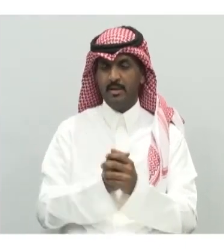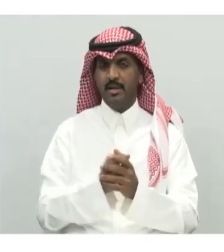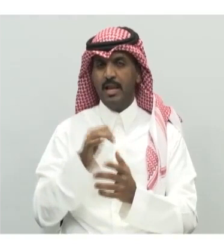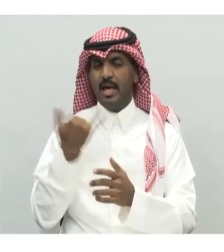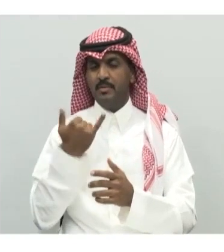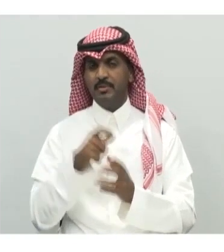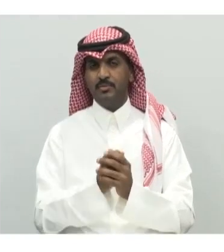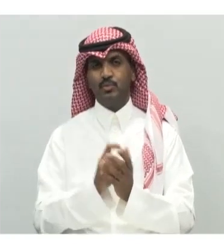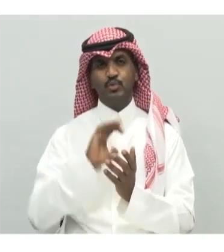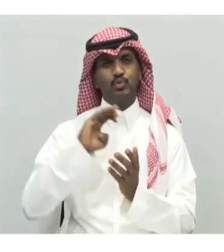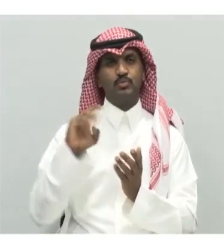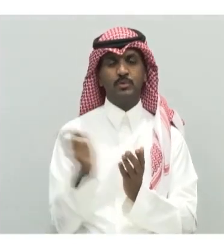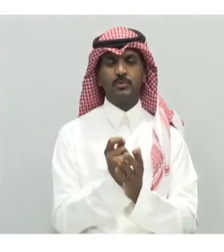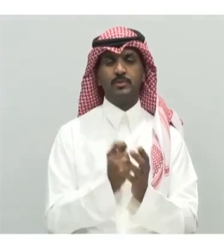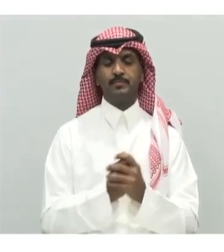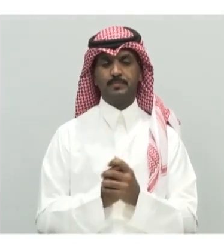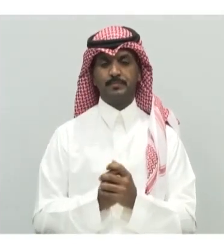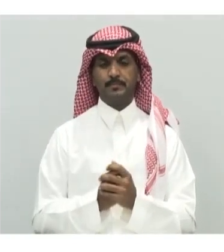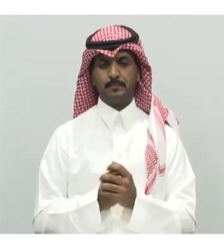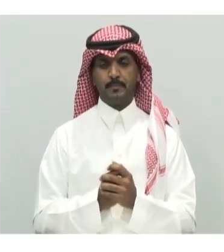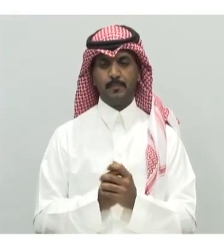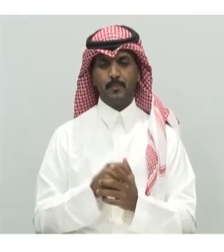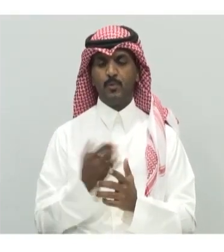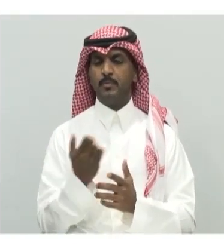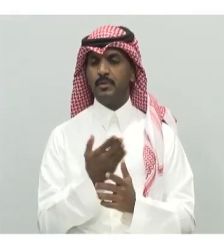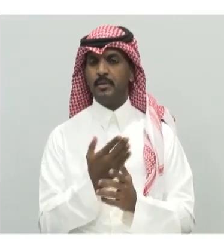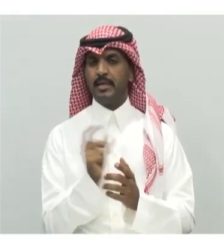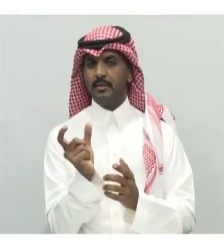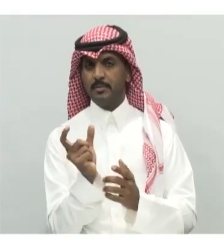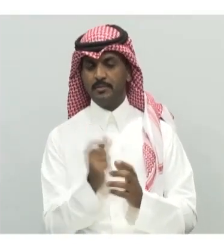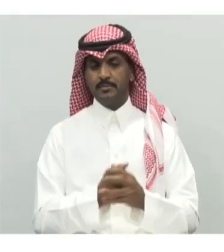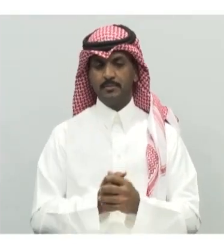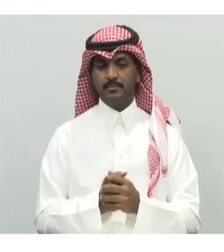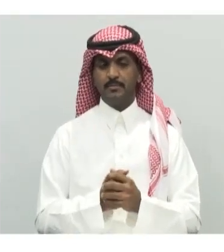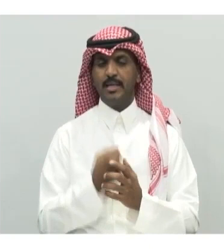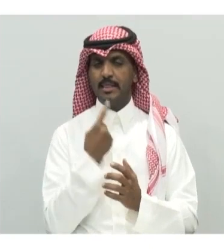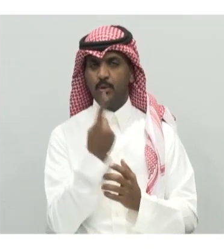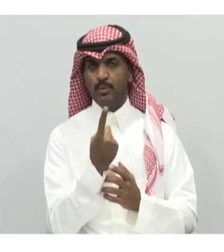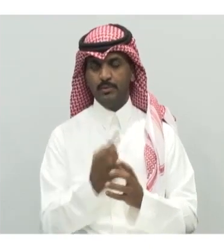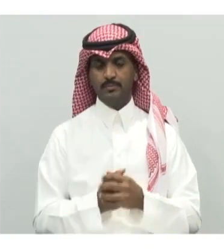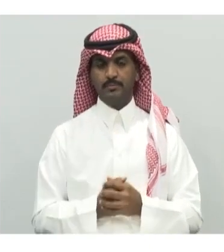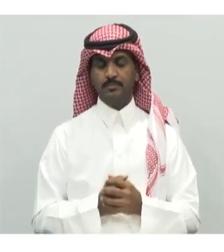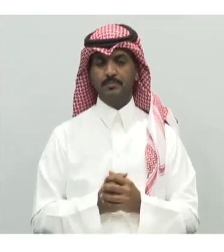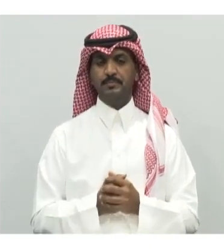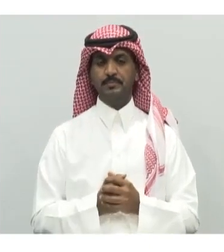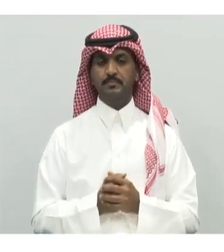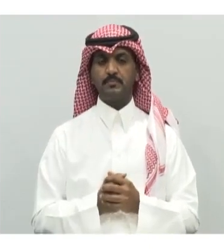والعبارات التي كتبت عليه عليها ومنها ماذا كلمه التوحيد احسنتم